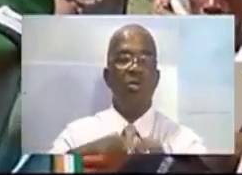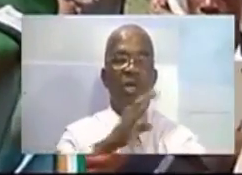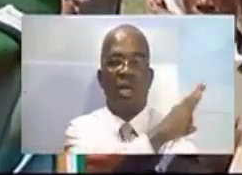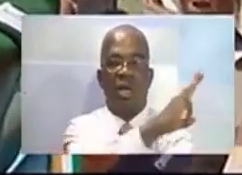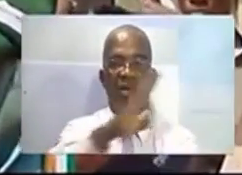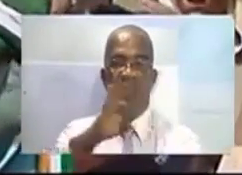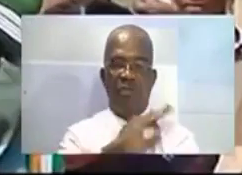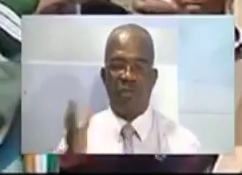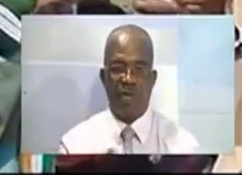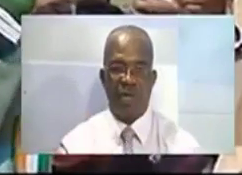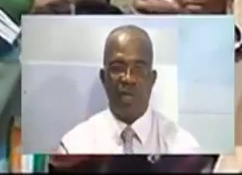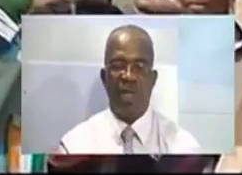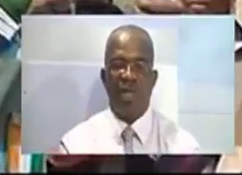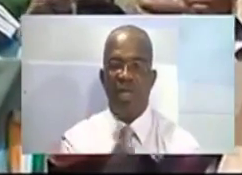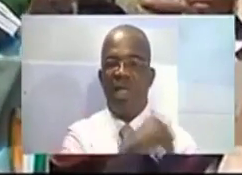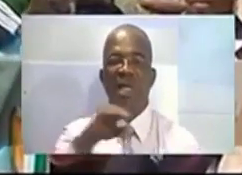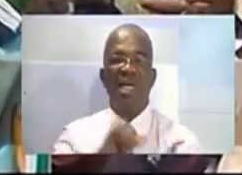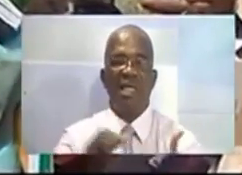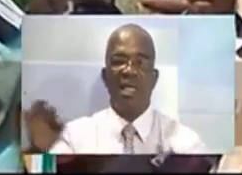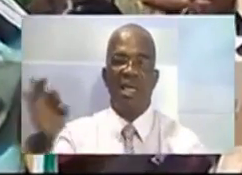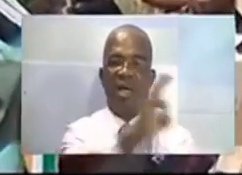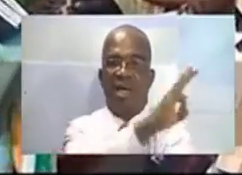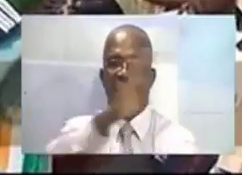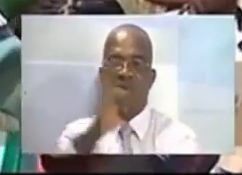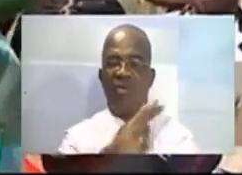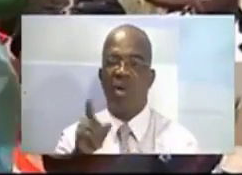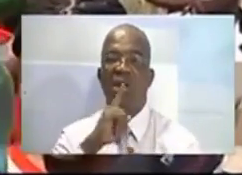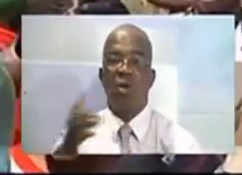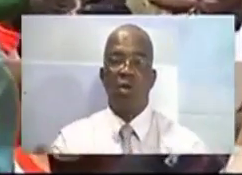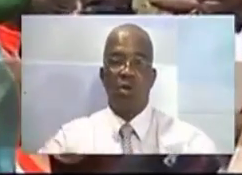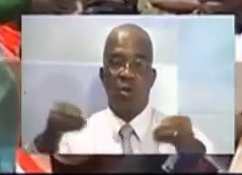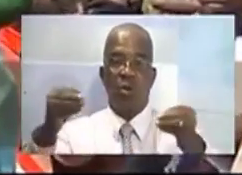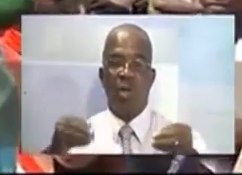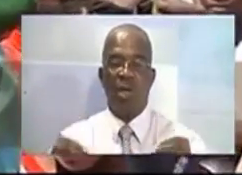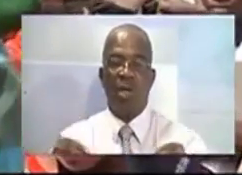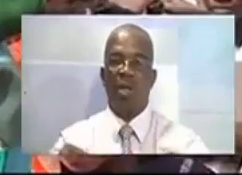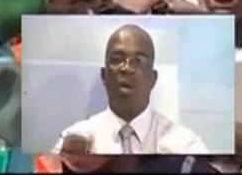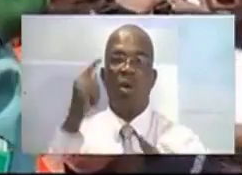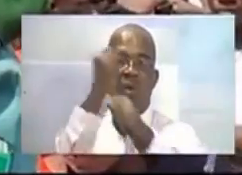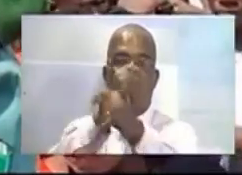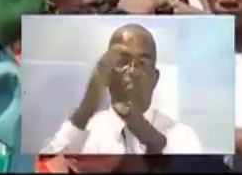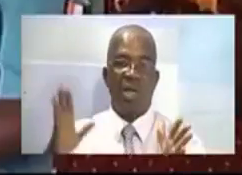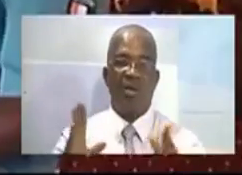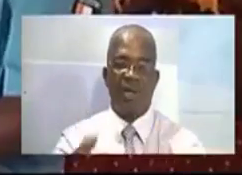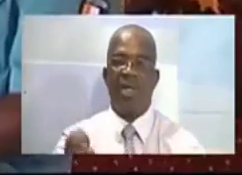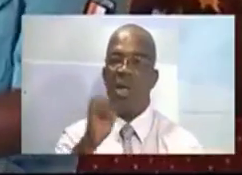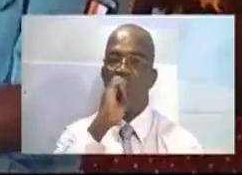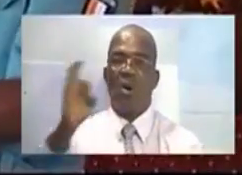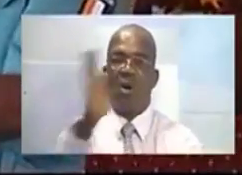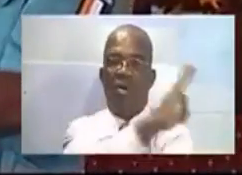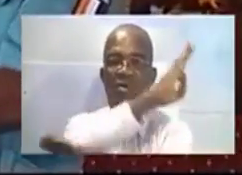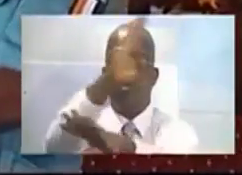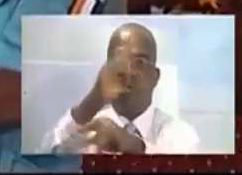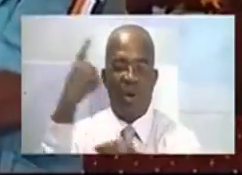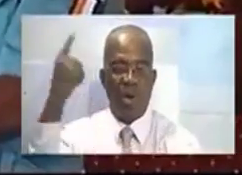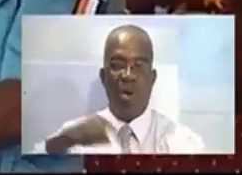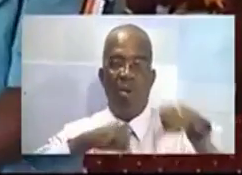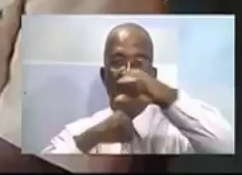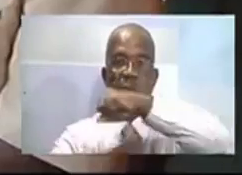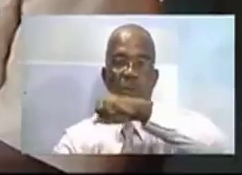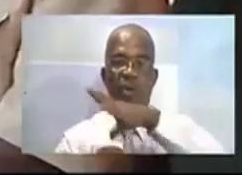zone ouest des eaux et forêts regroupant les parcs nationaux du Moussangbe et du Monimba, un financement et un renforcement